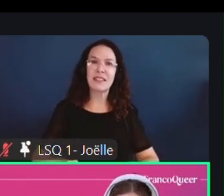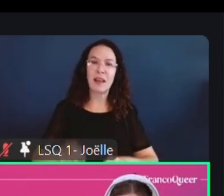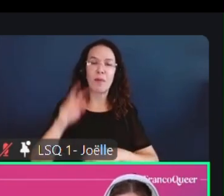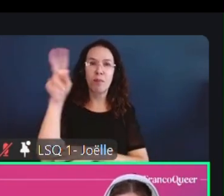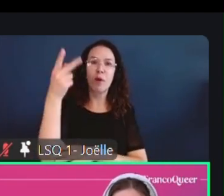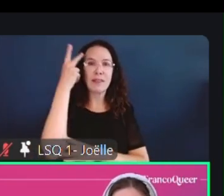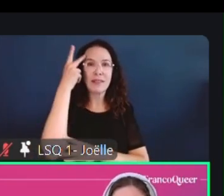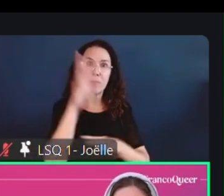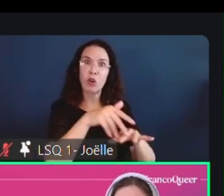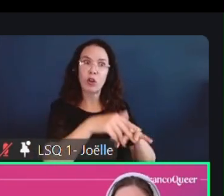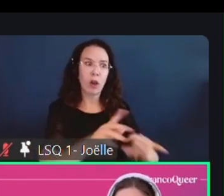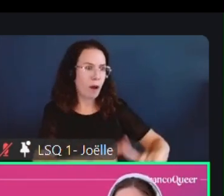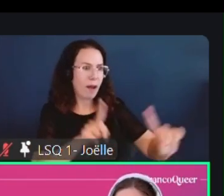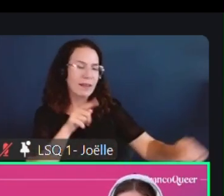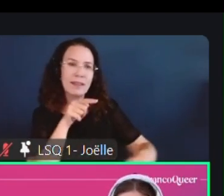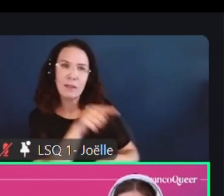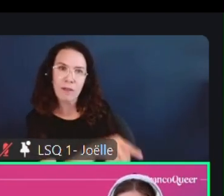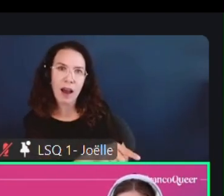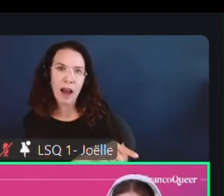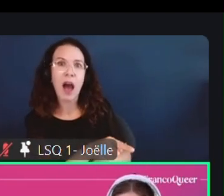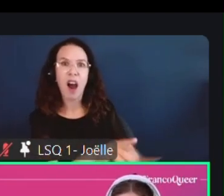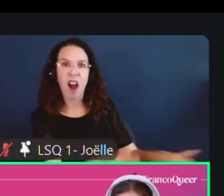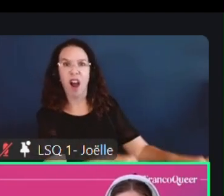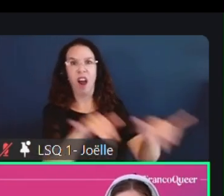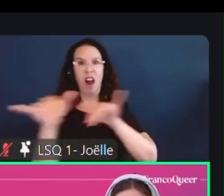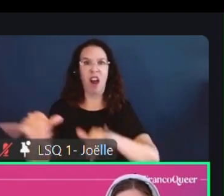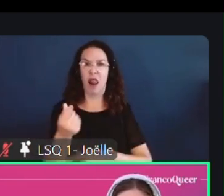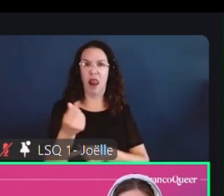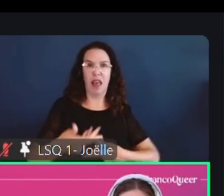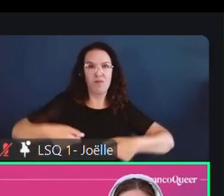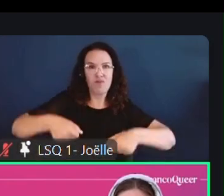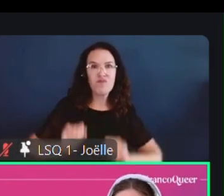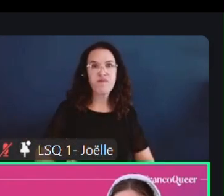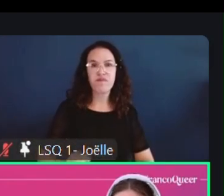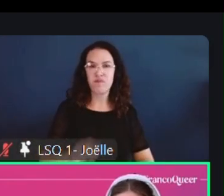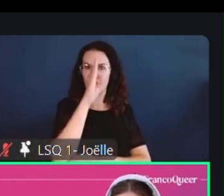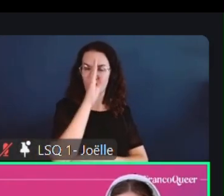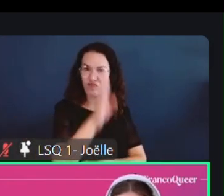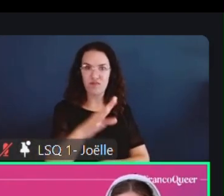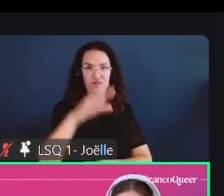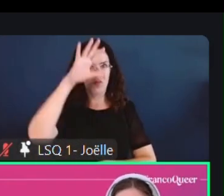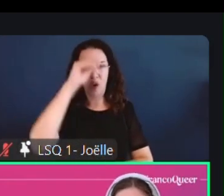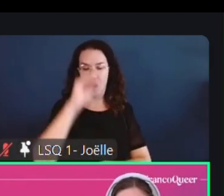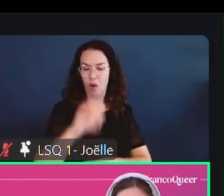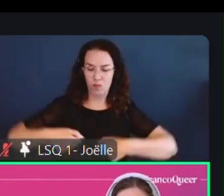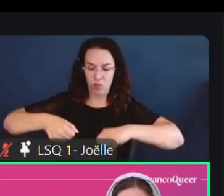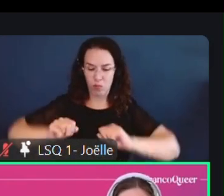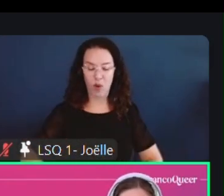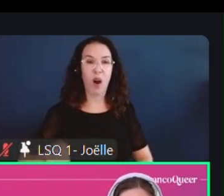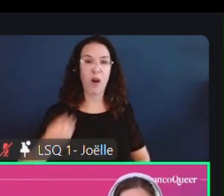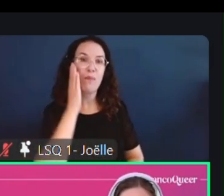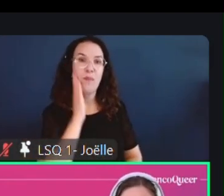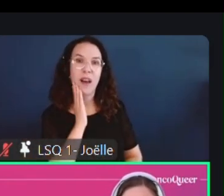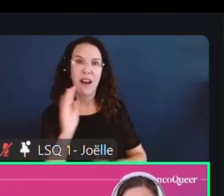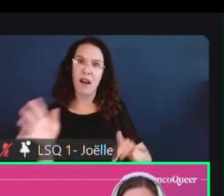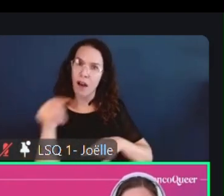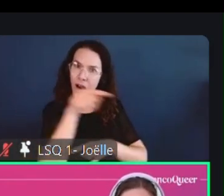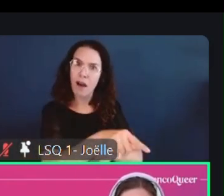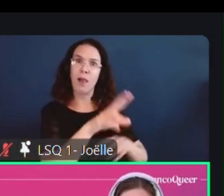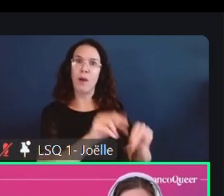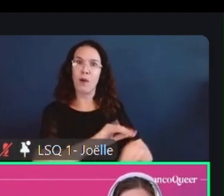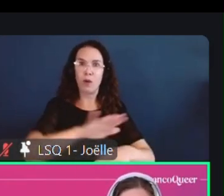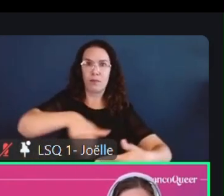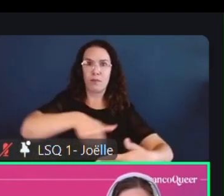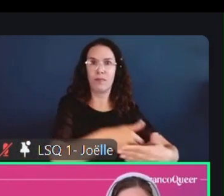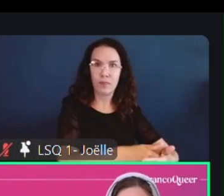autochtones alternatifs qui refusent de reproduire le capitalisme, l'hétéropatriarcat et la blancheur. Ce sont ces corps qui doivent être